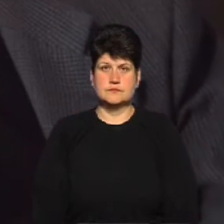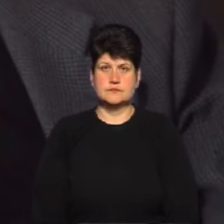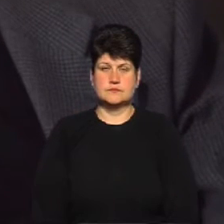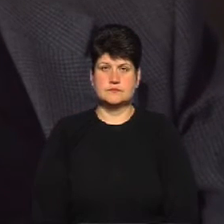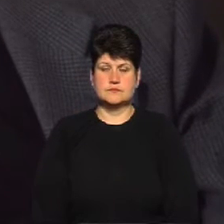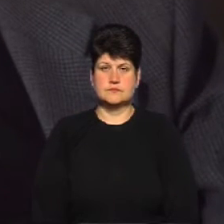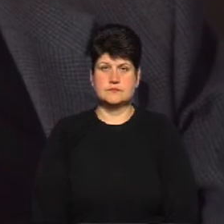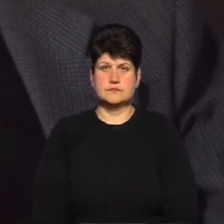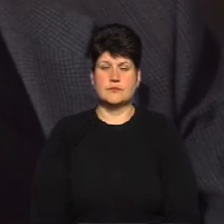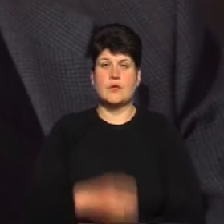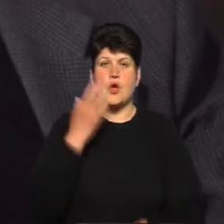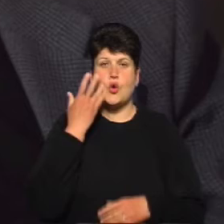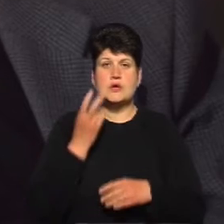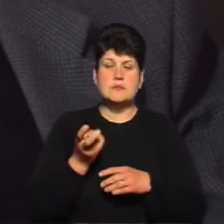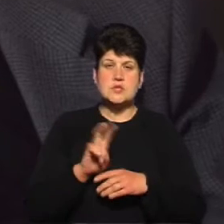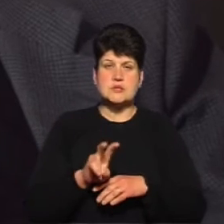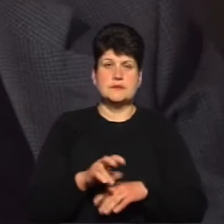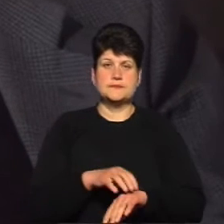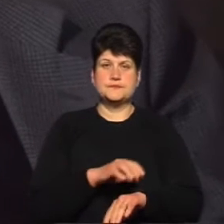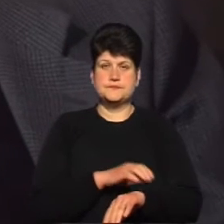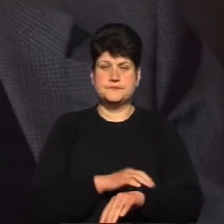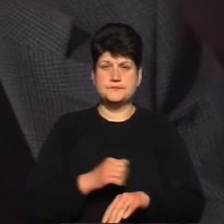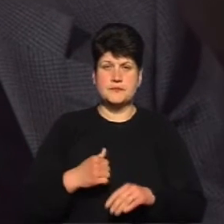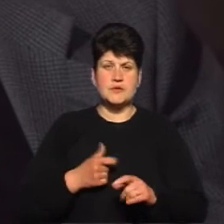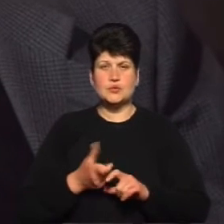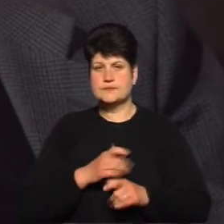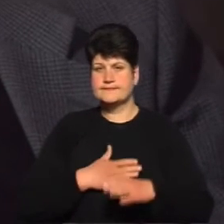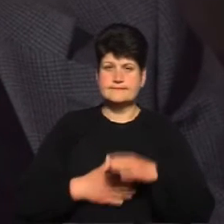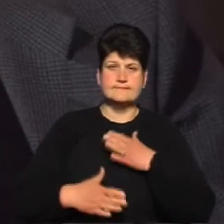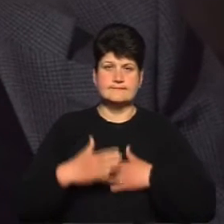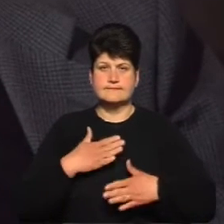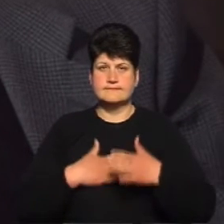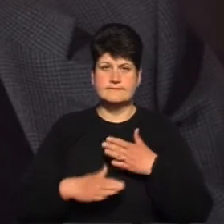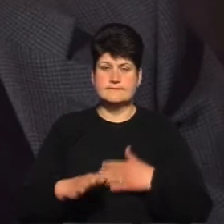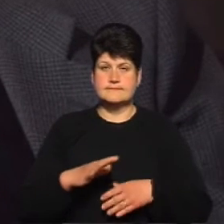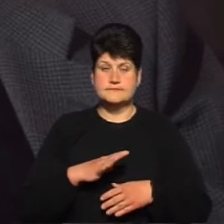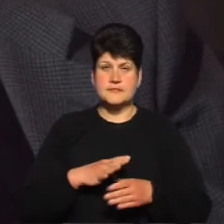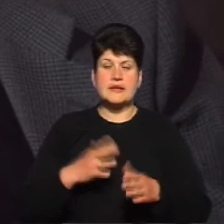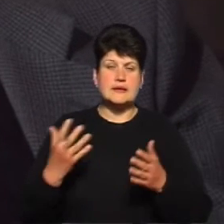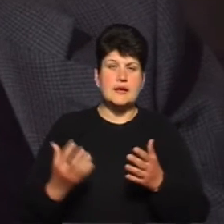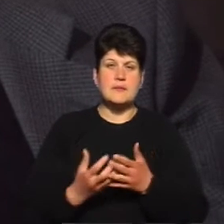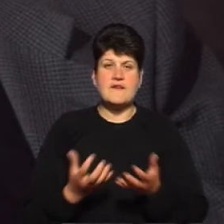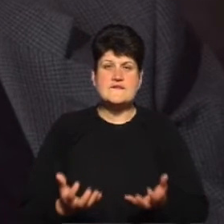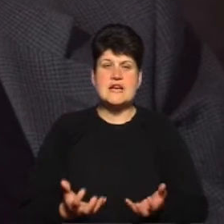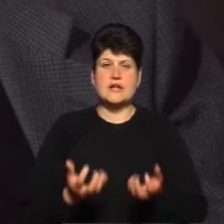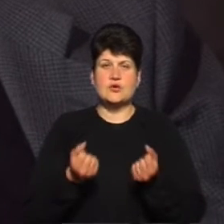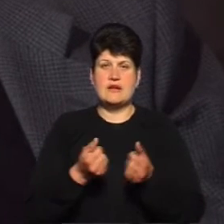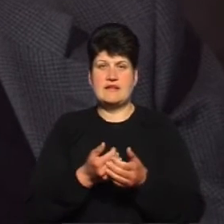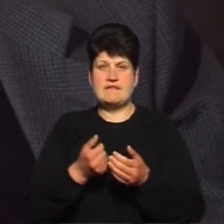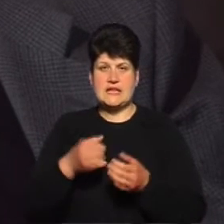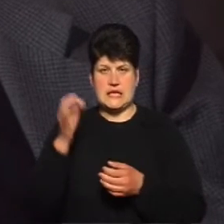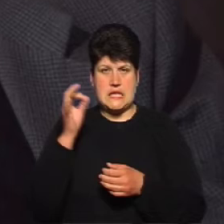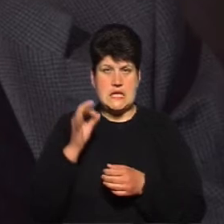Коли прийшли російські солдати, ми дуже зраділи. Нарешті ми врятувалися від німців. А